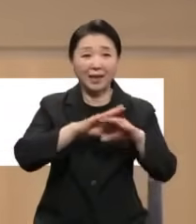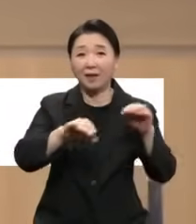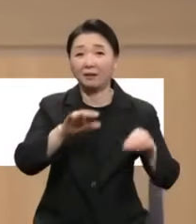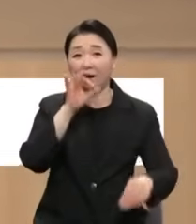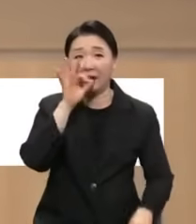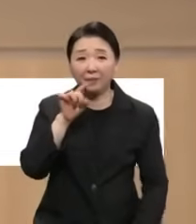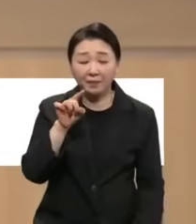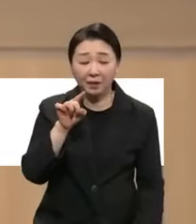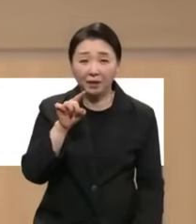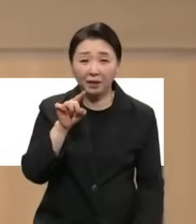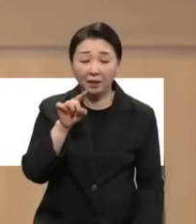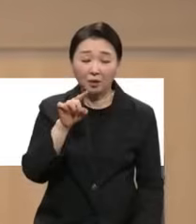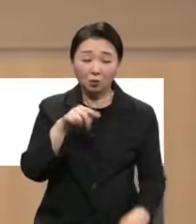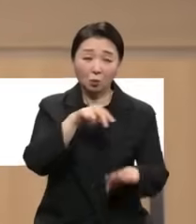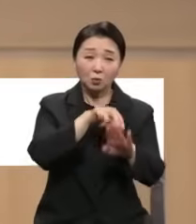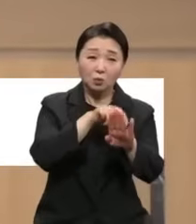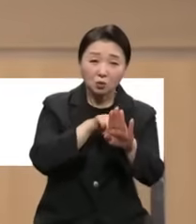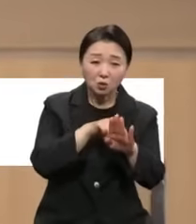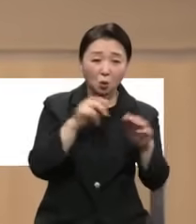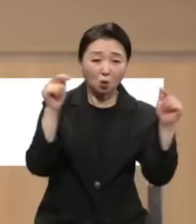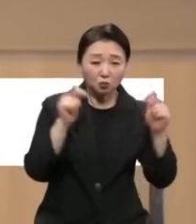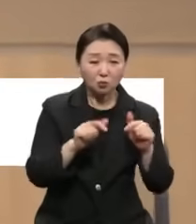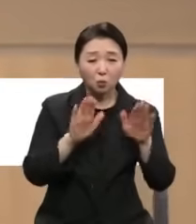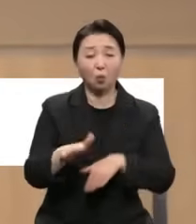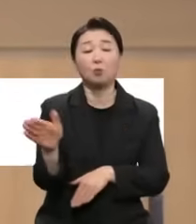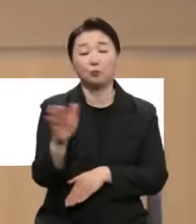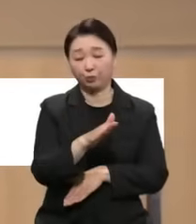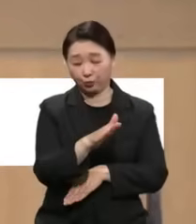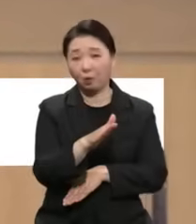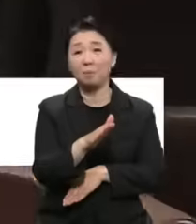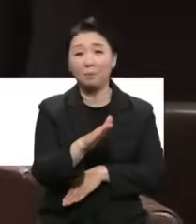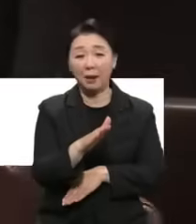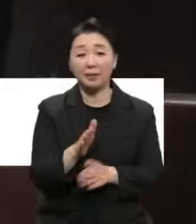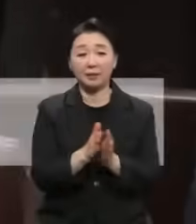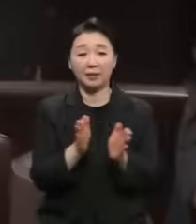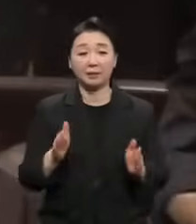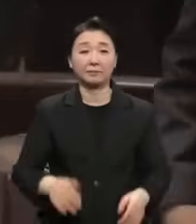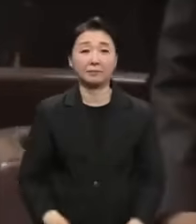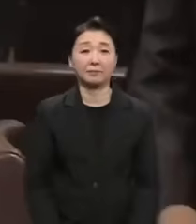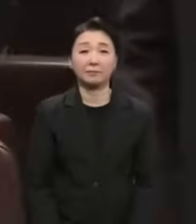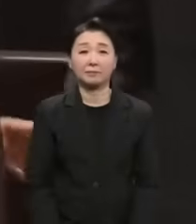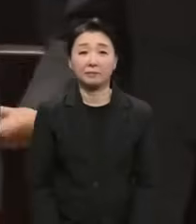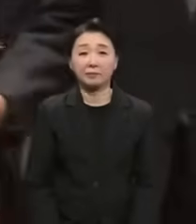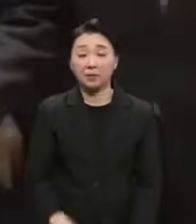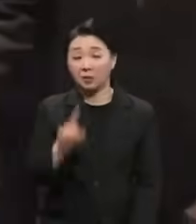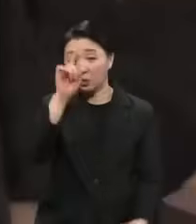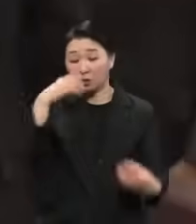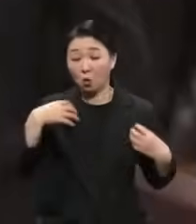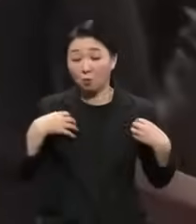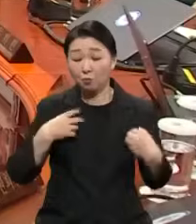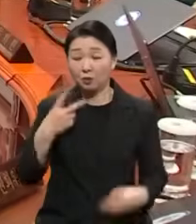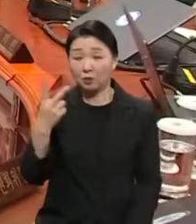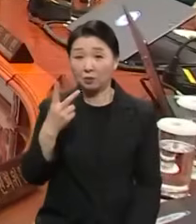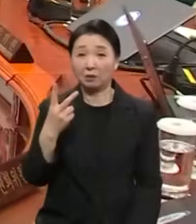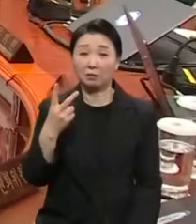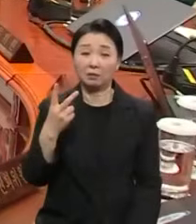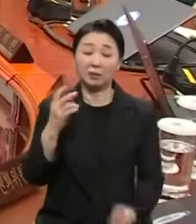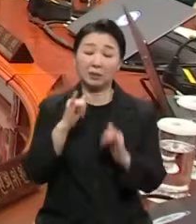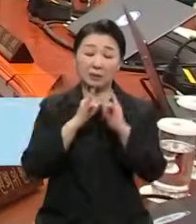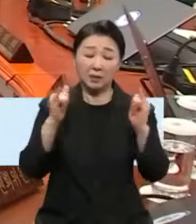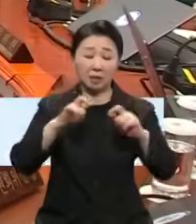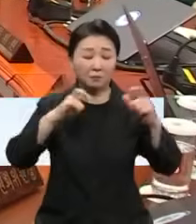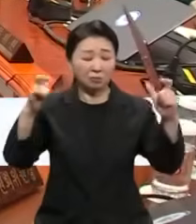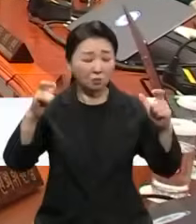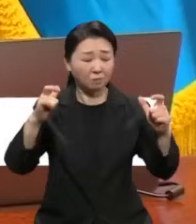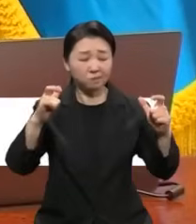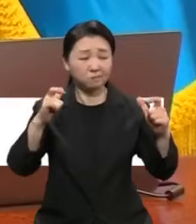외래 진료 축소는 금일부터 예정된 대로 시행될 것으로. 하지만 정부는 2,000명 증원은 논의할 대상이